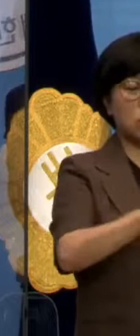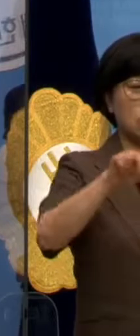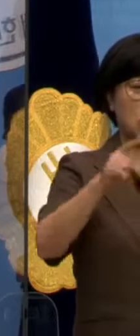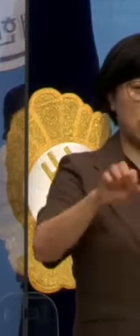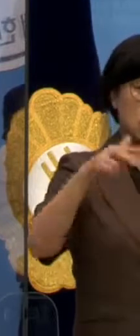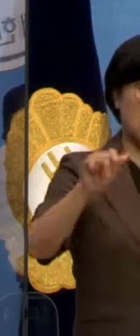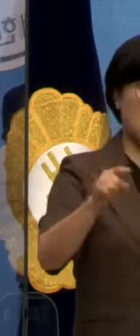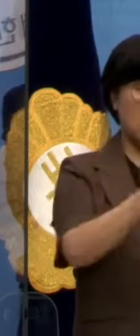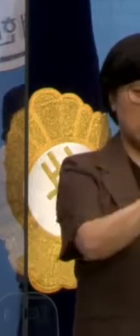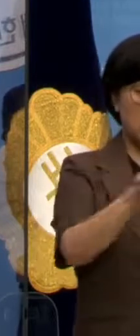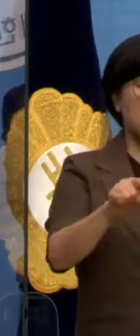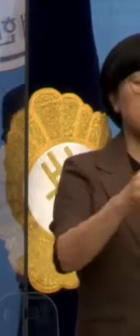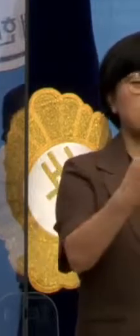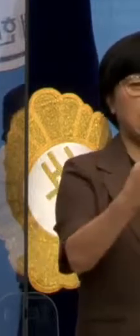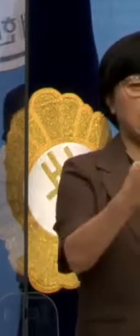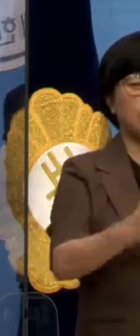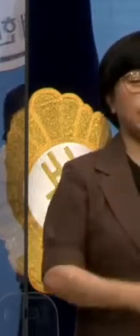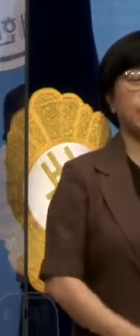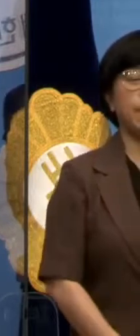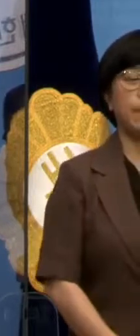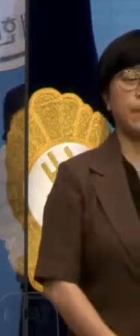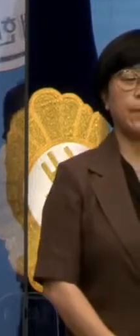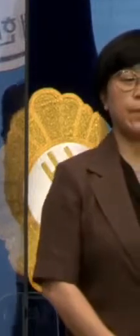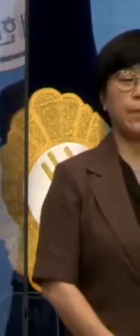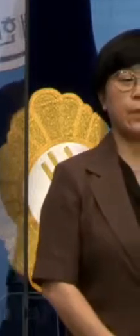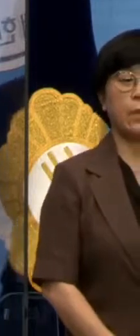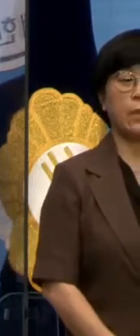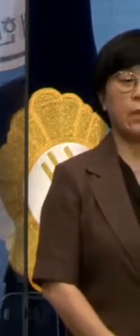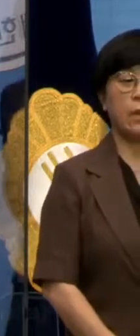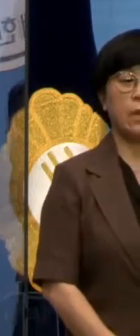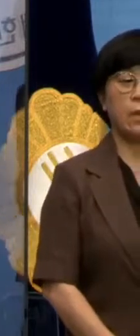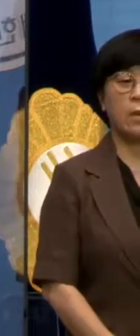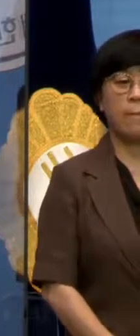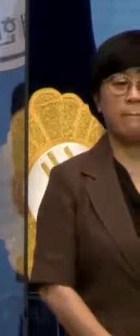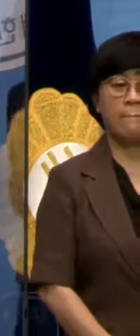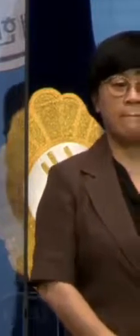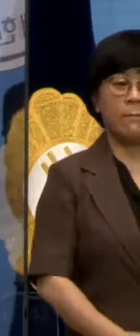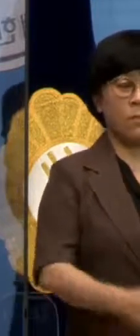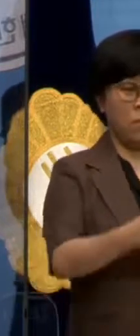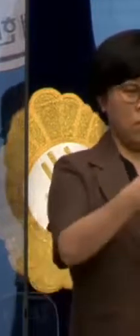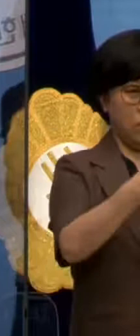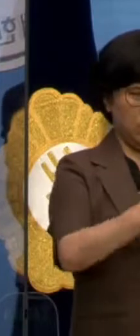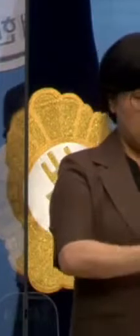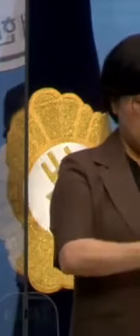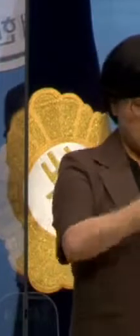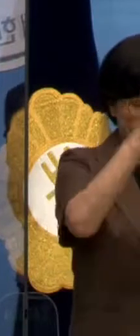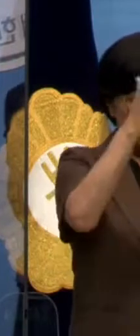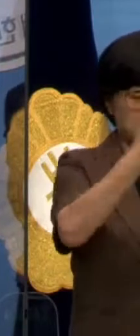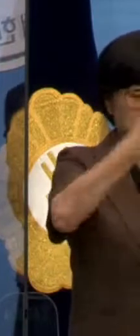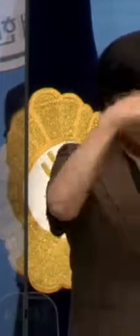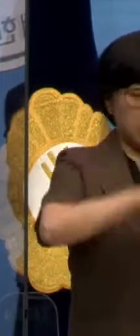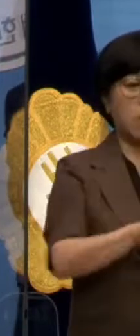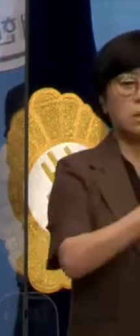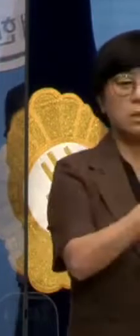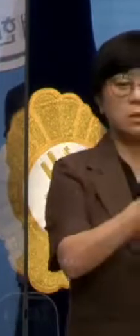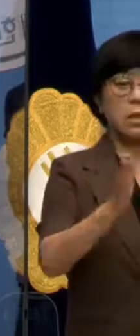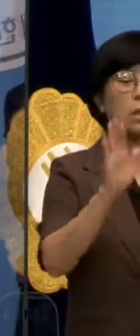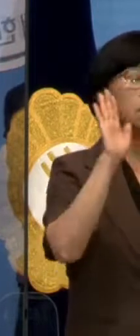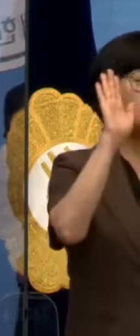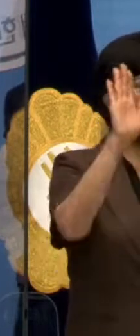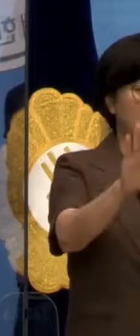약 14km입니다. 우선 5대 도시부터 지하화를 시작하되